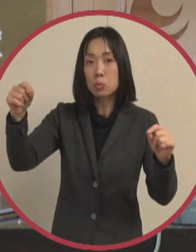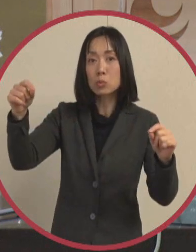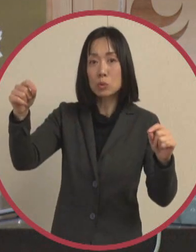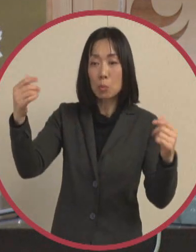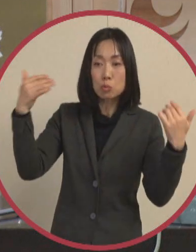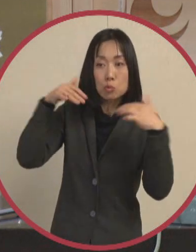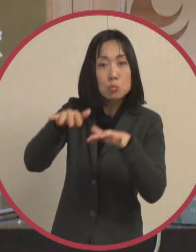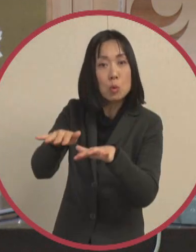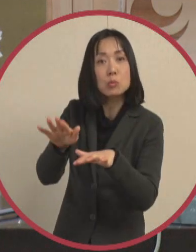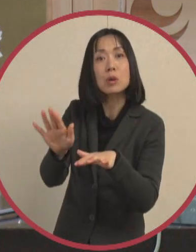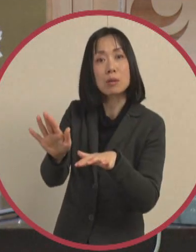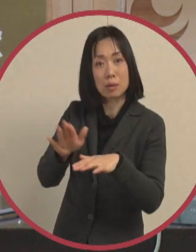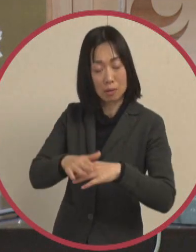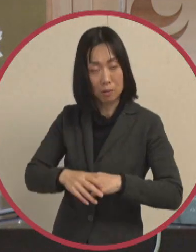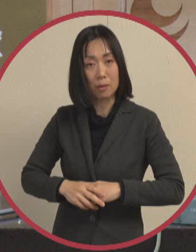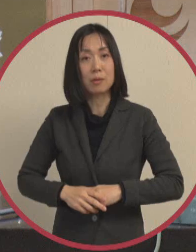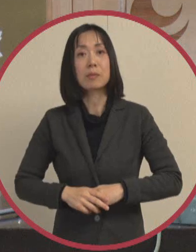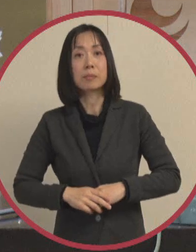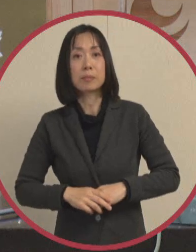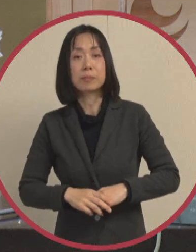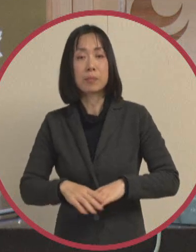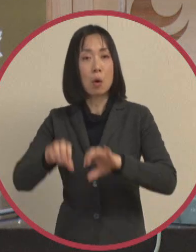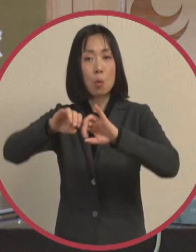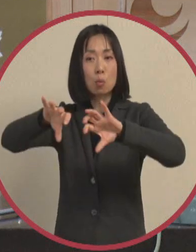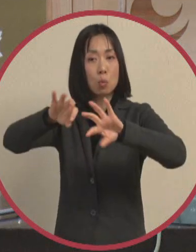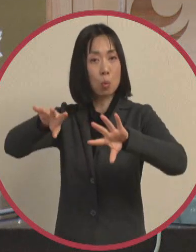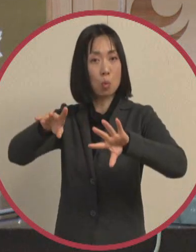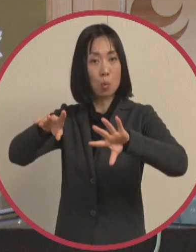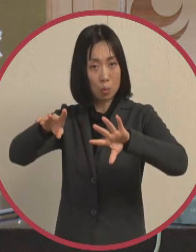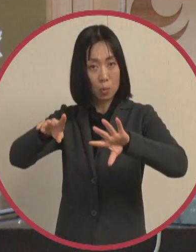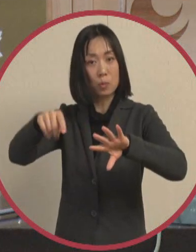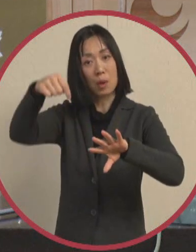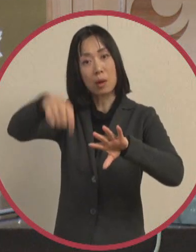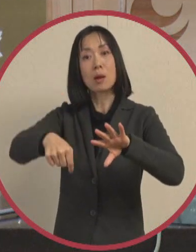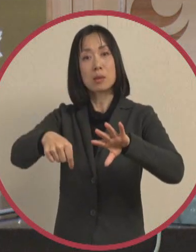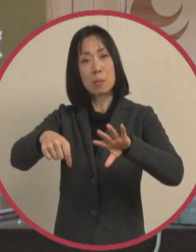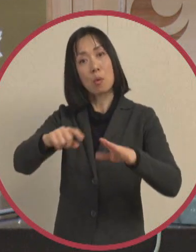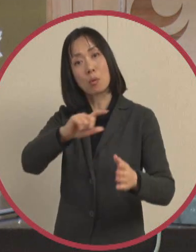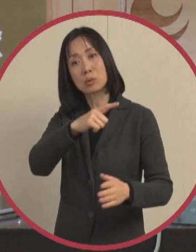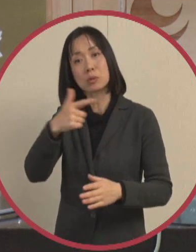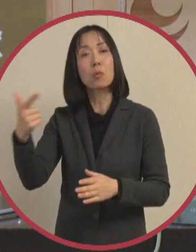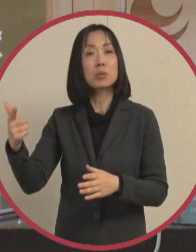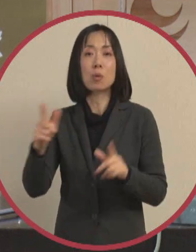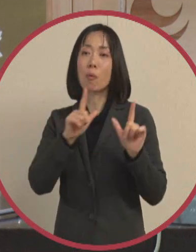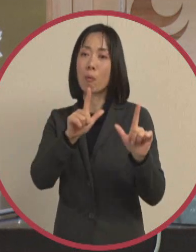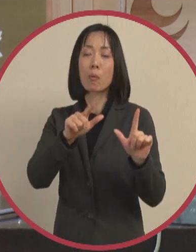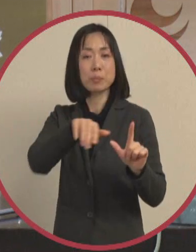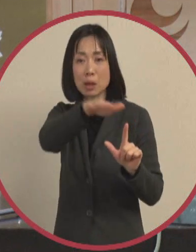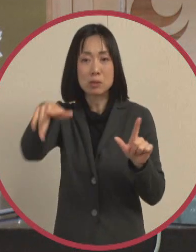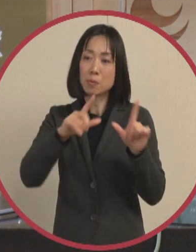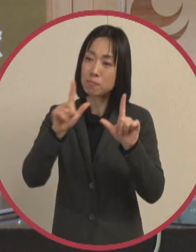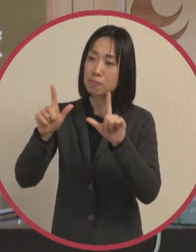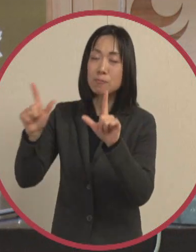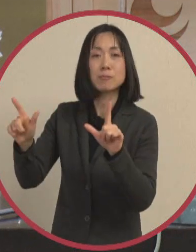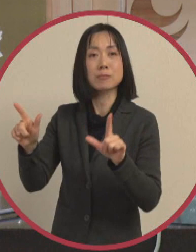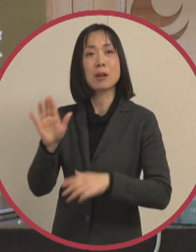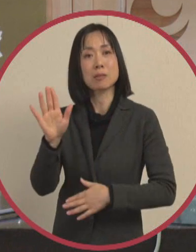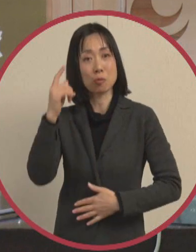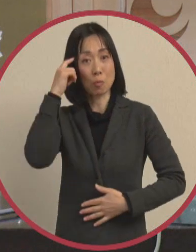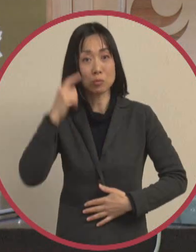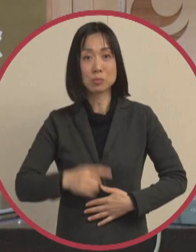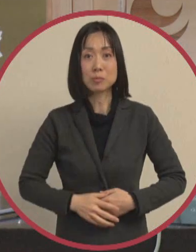目もされましてですね、まあ、報道でもあのいろいろと取り上げていただきまして、であ